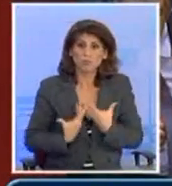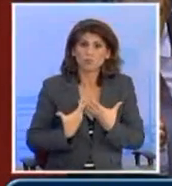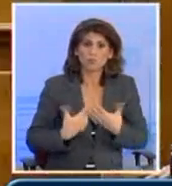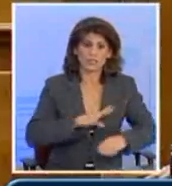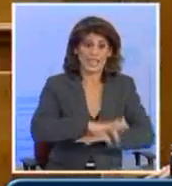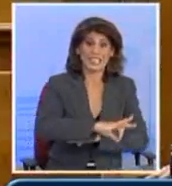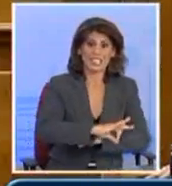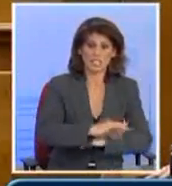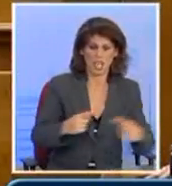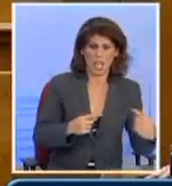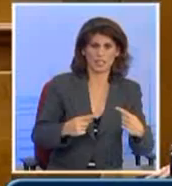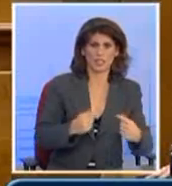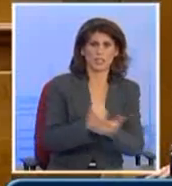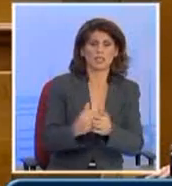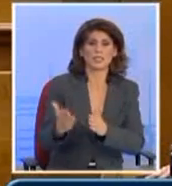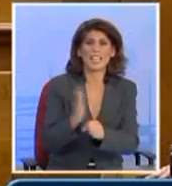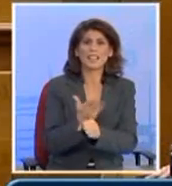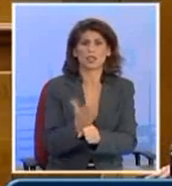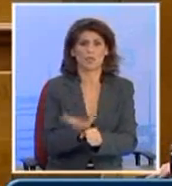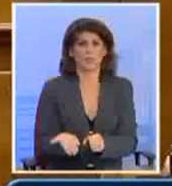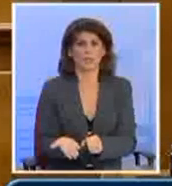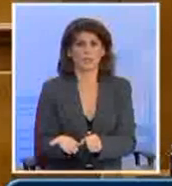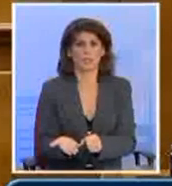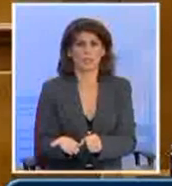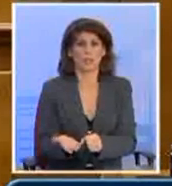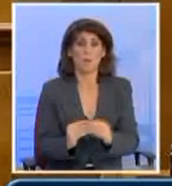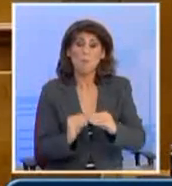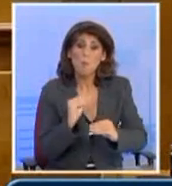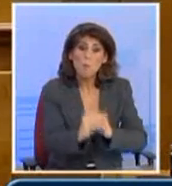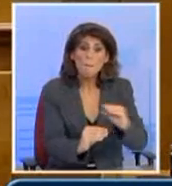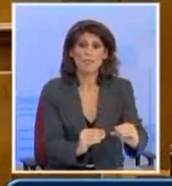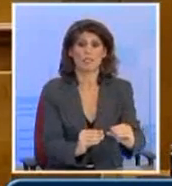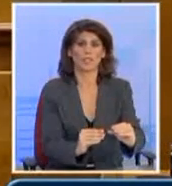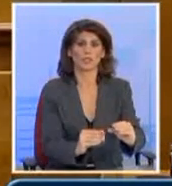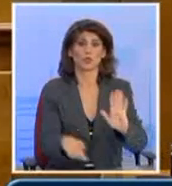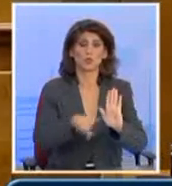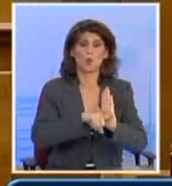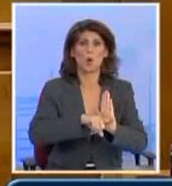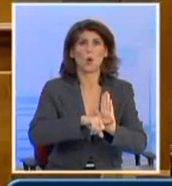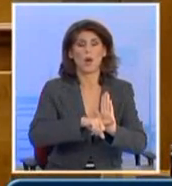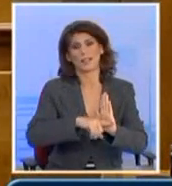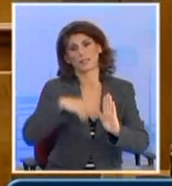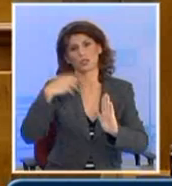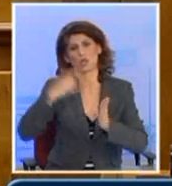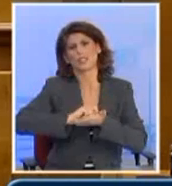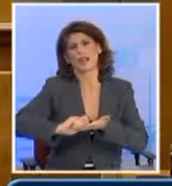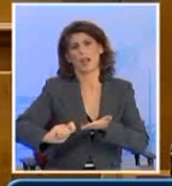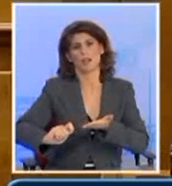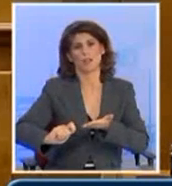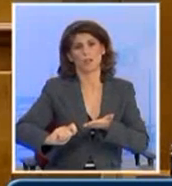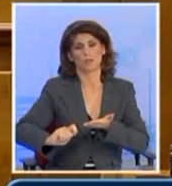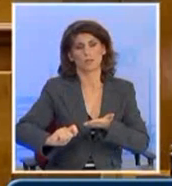της έντασης και της καταστροφής, που επενδύουν στο αρνητικό σενάριο,